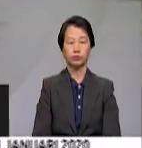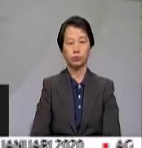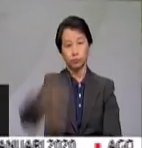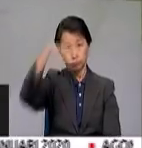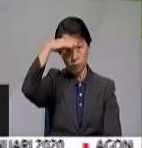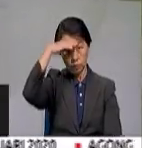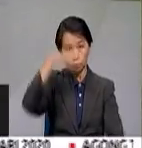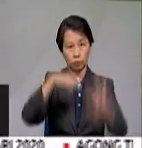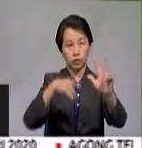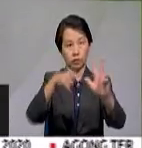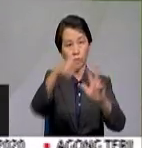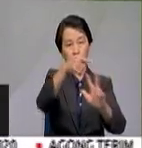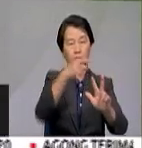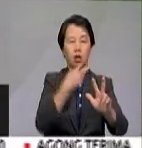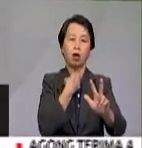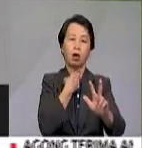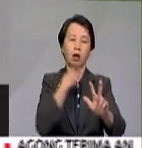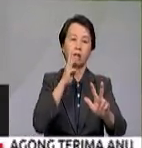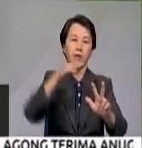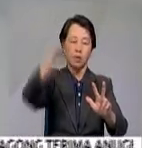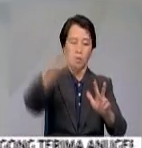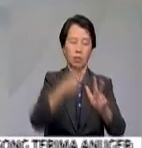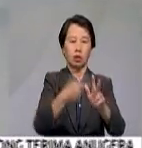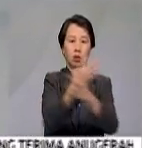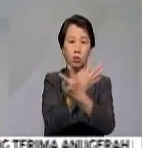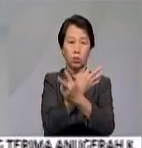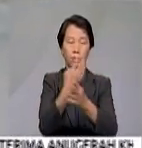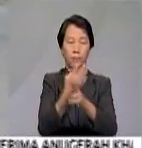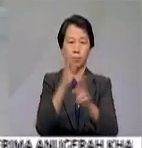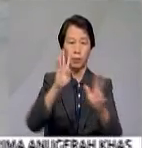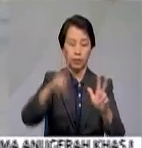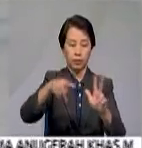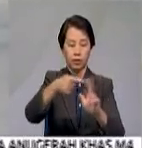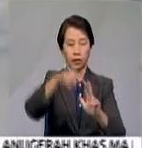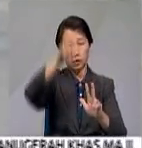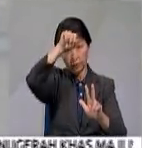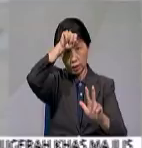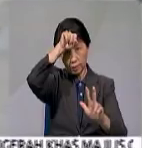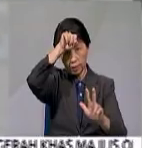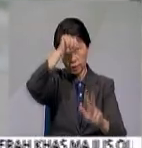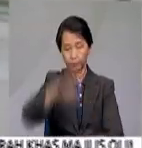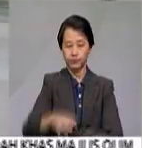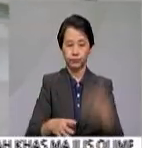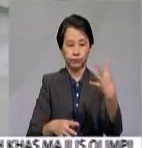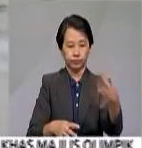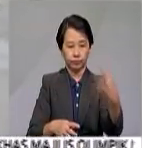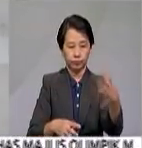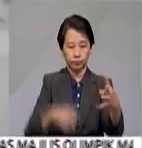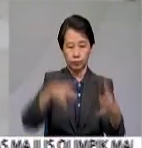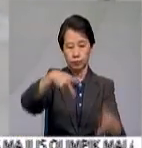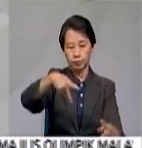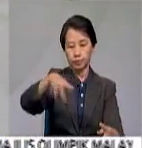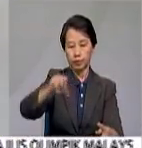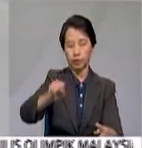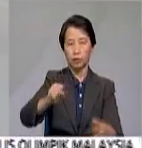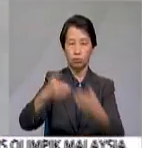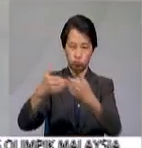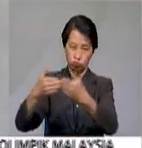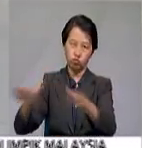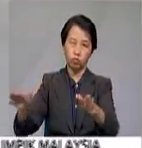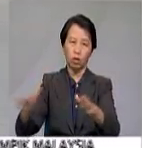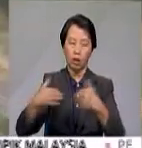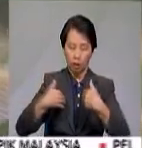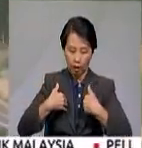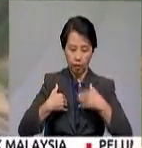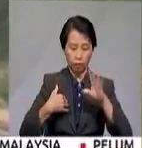Johor, tiga daerah terjejas banjir iaitu Keluang, Batu Pahat dan Segamat. Terdapat 14 PPS masih beroperasi